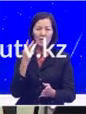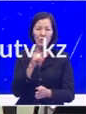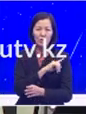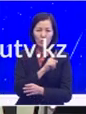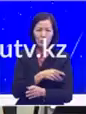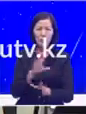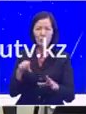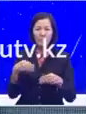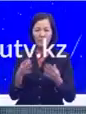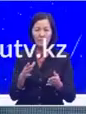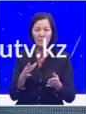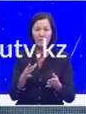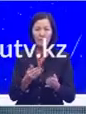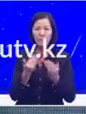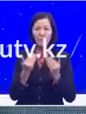Сондықтан бүгінгі